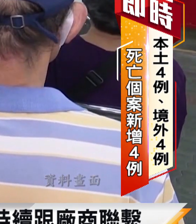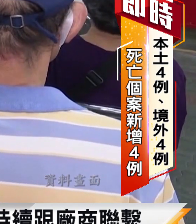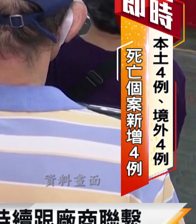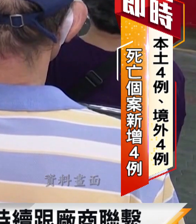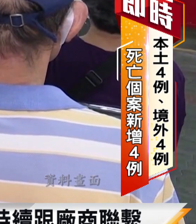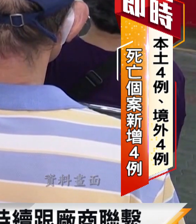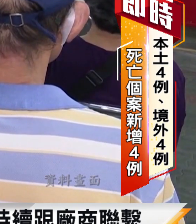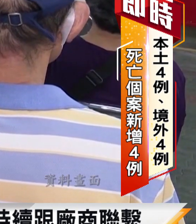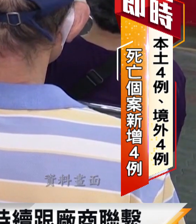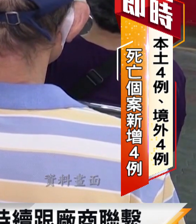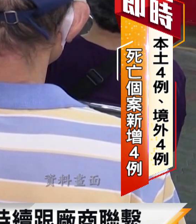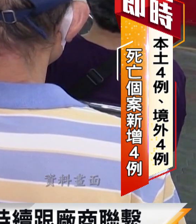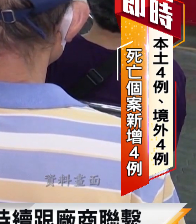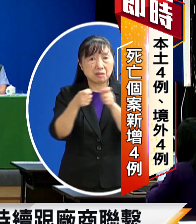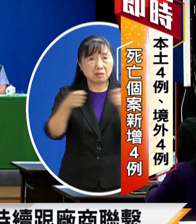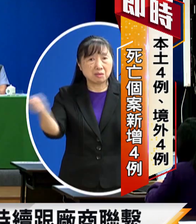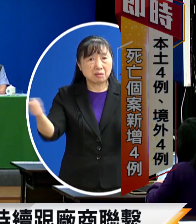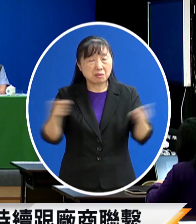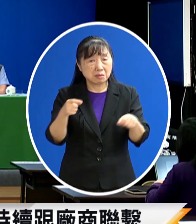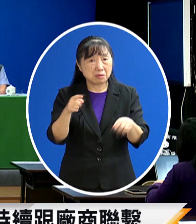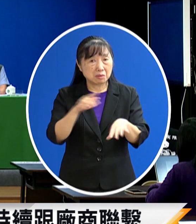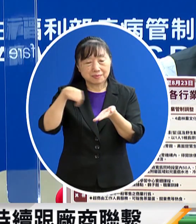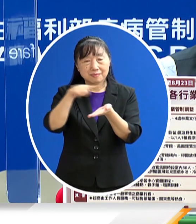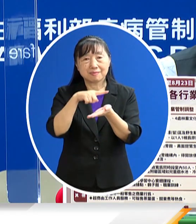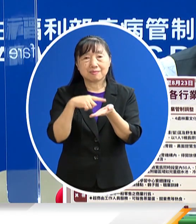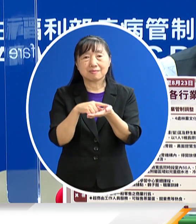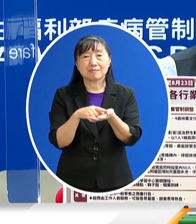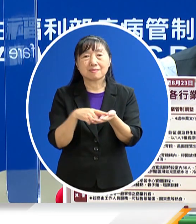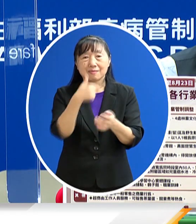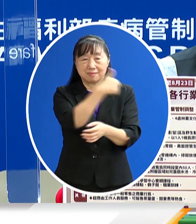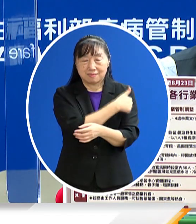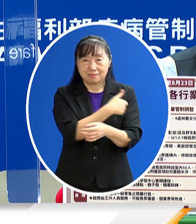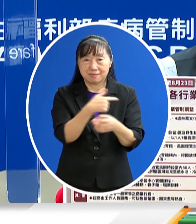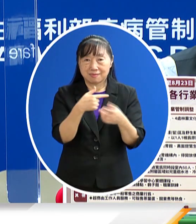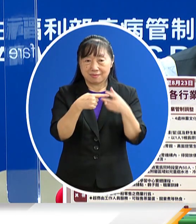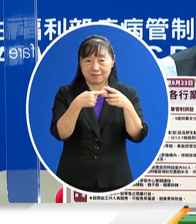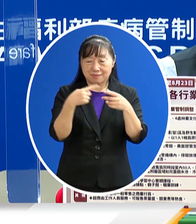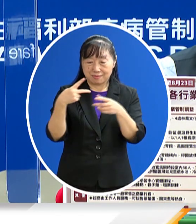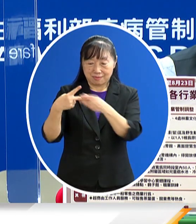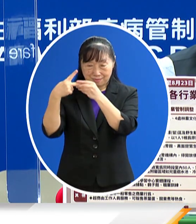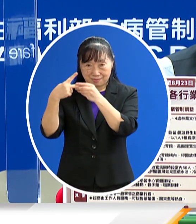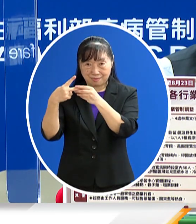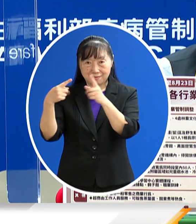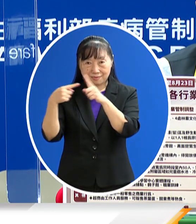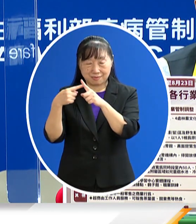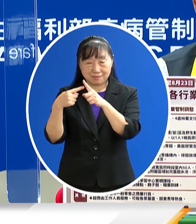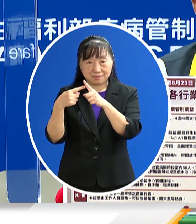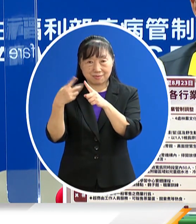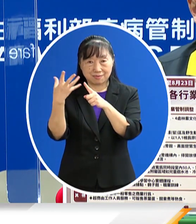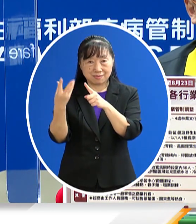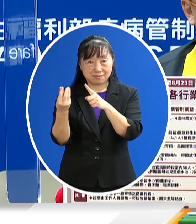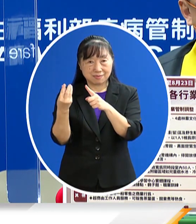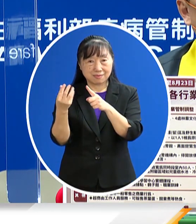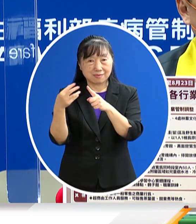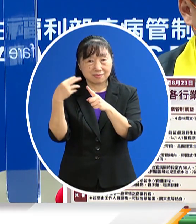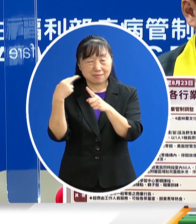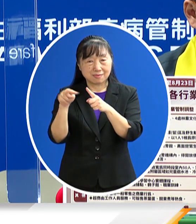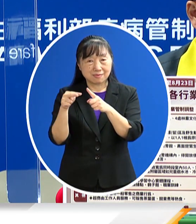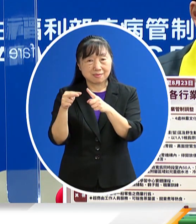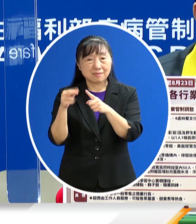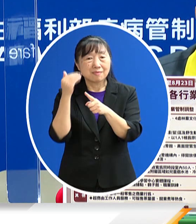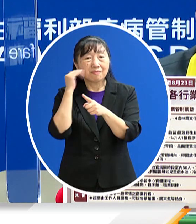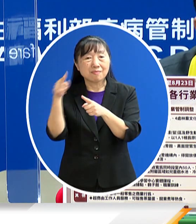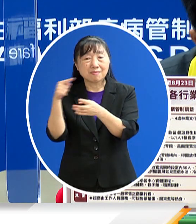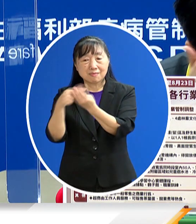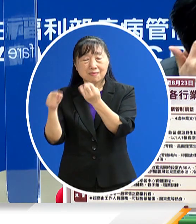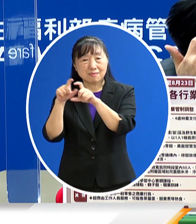病毒效力勢必打折扣有可能打完第二劑的人或者正拿來打全部的人